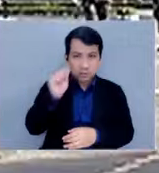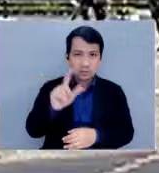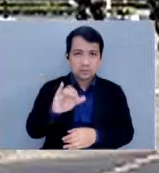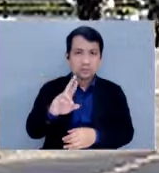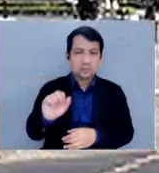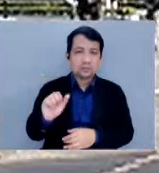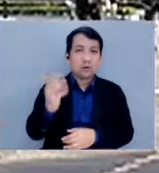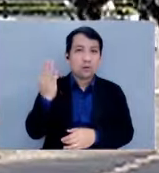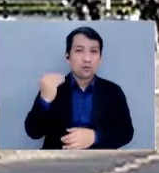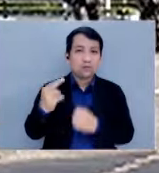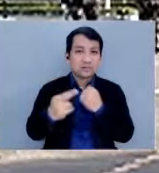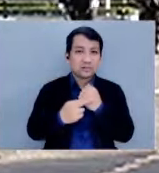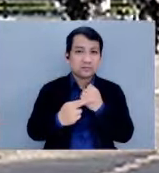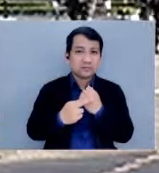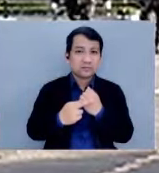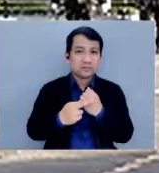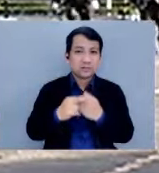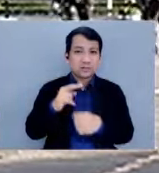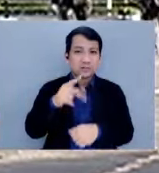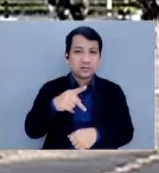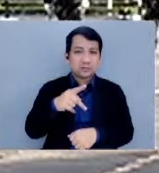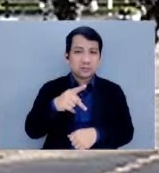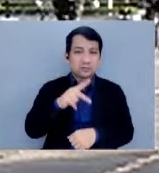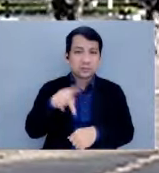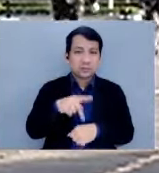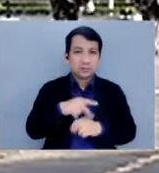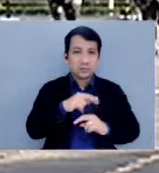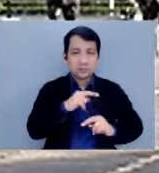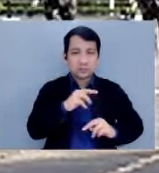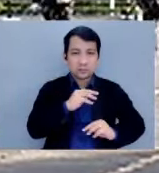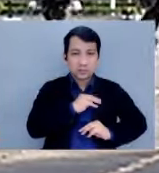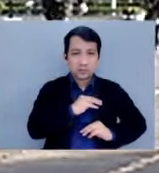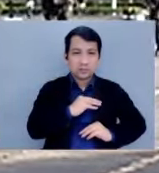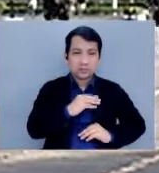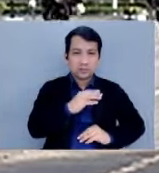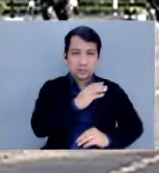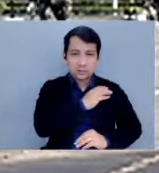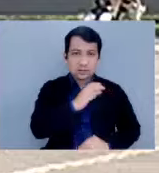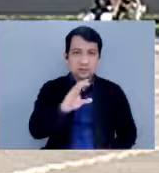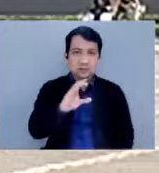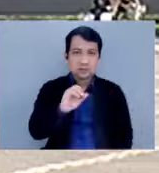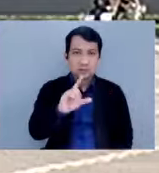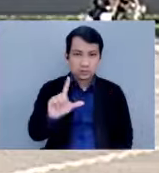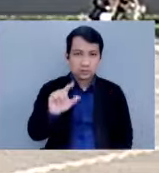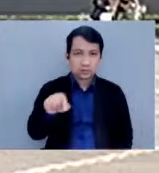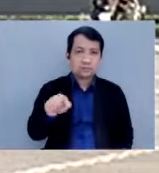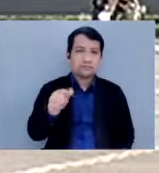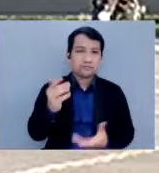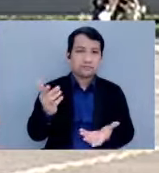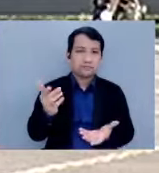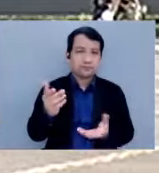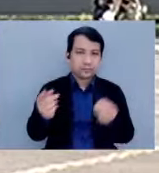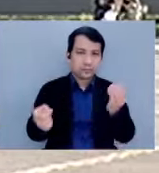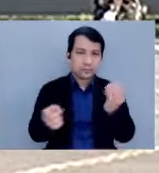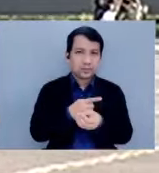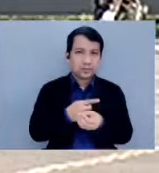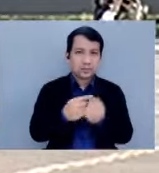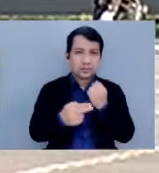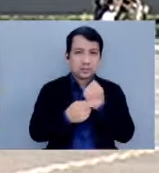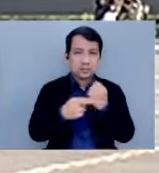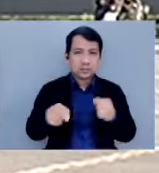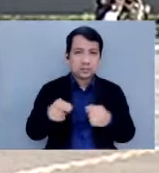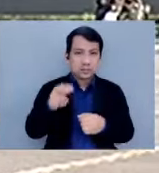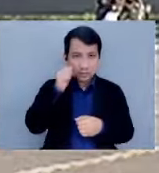siyang reservist ng Philippine Marines na may ranggong colonel. Kung sakaling may paglabag, posibleng matanggal bilang reservist si